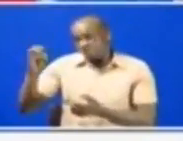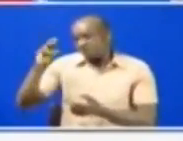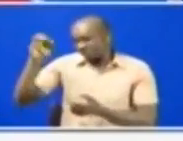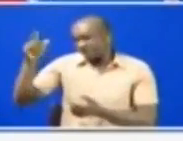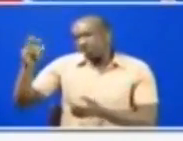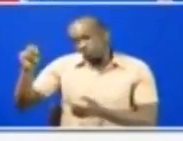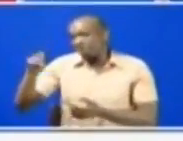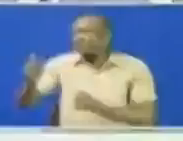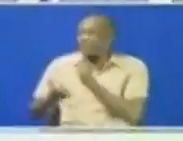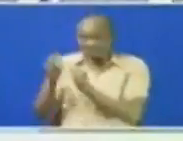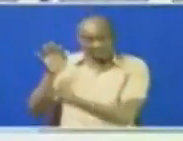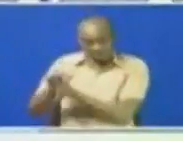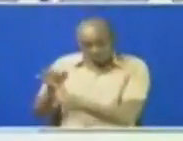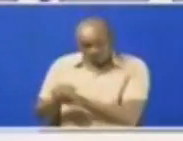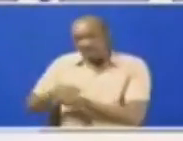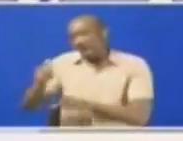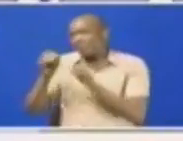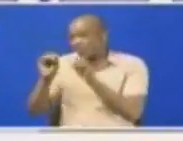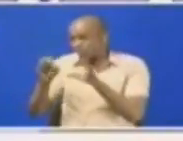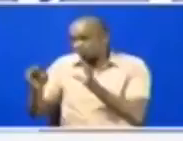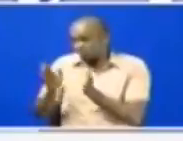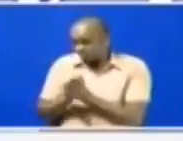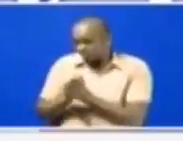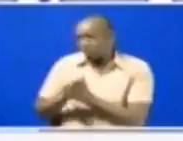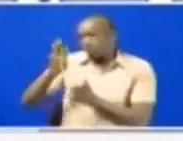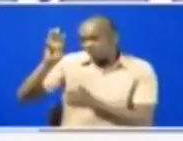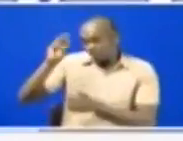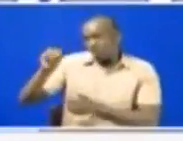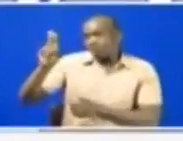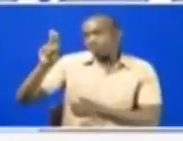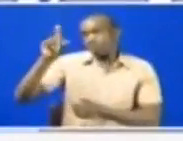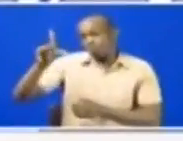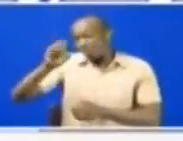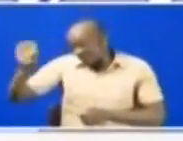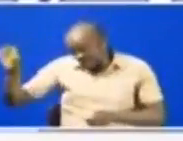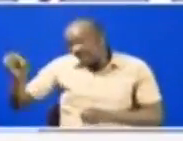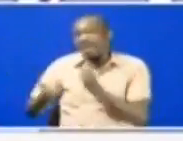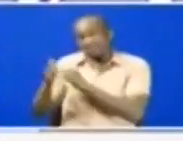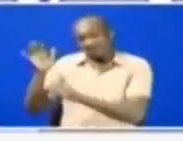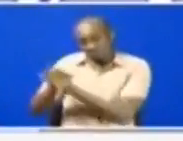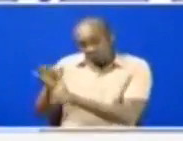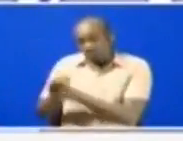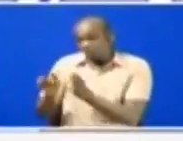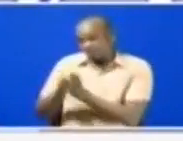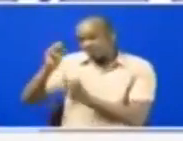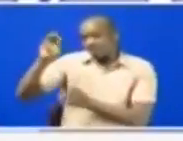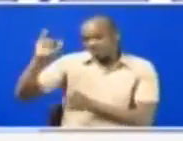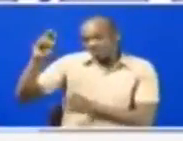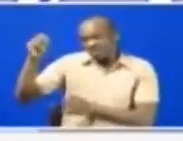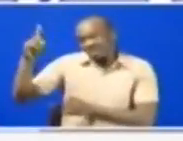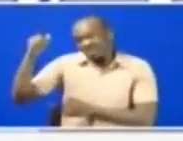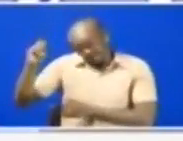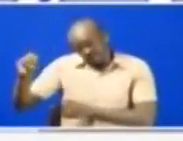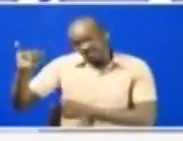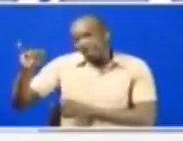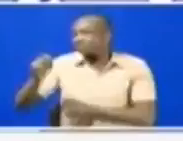vijana tukikuja pole pole. Alafu kuna coach Ghost Mule Jacob. Alafu na Twahir Mwidin ametusaidia sana